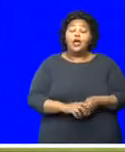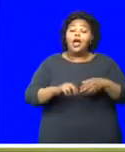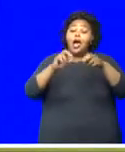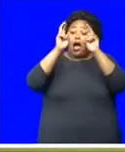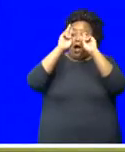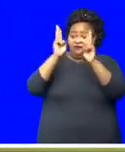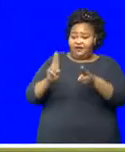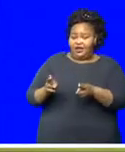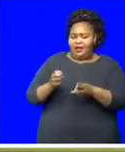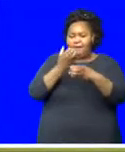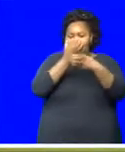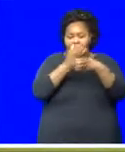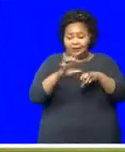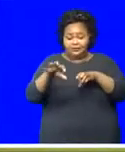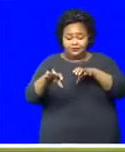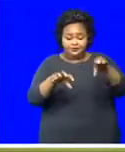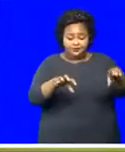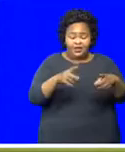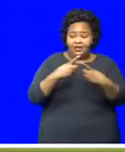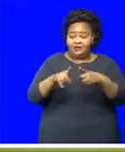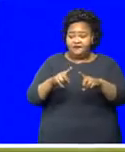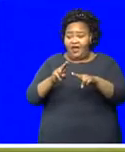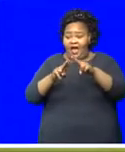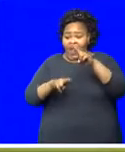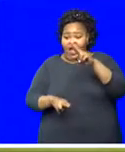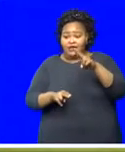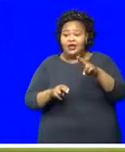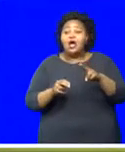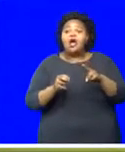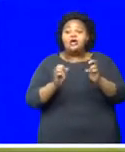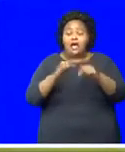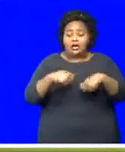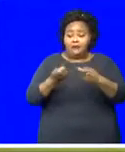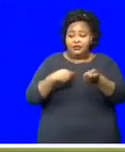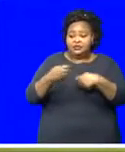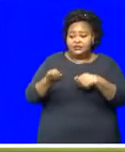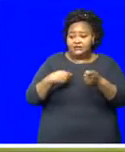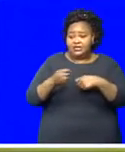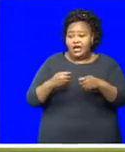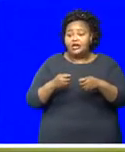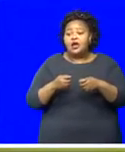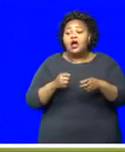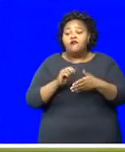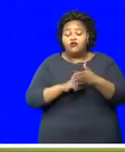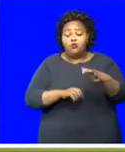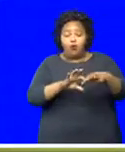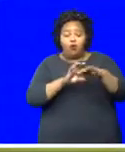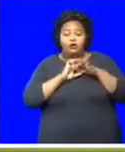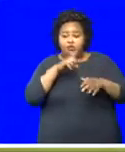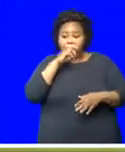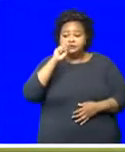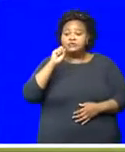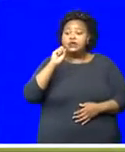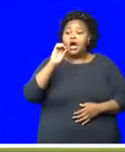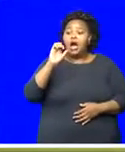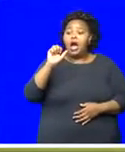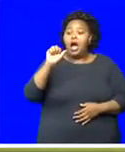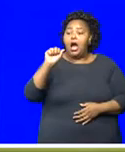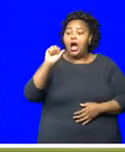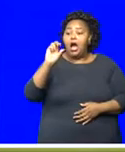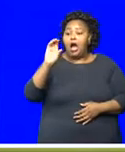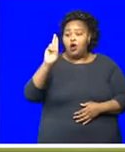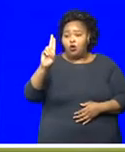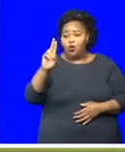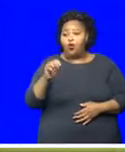Afrika langaphansi kwezivumelano sethengiselana saka sakho sekavumelene ukuthi emave elivekati sale aniketwa